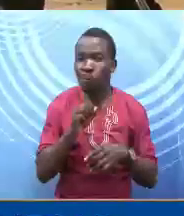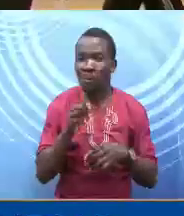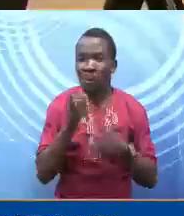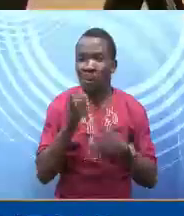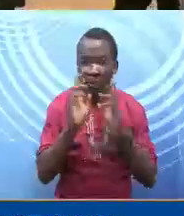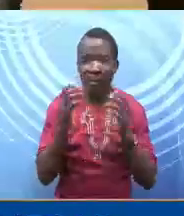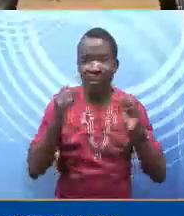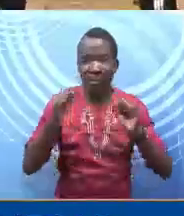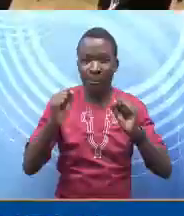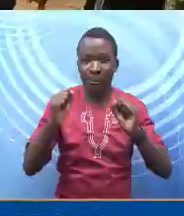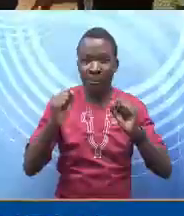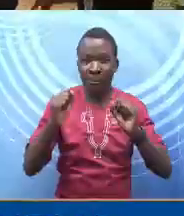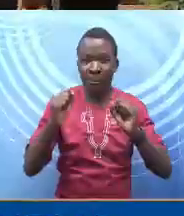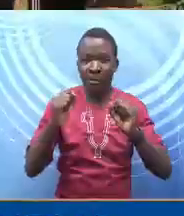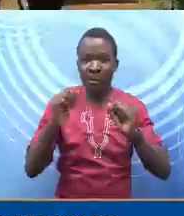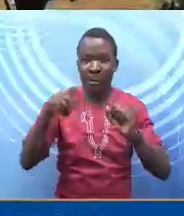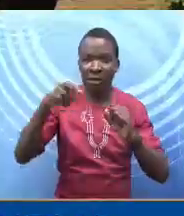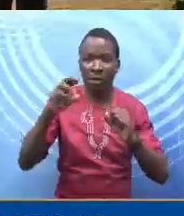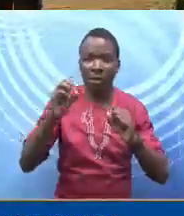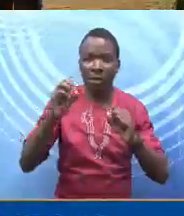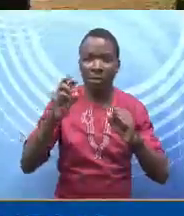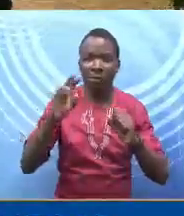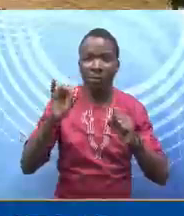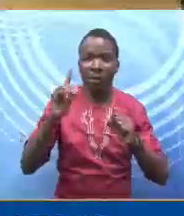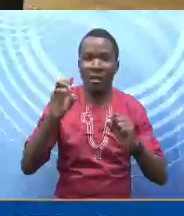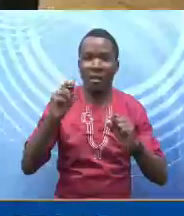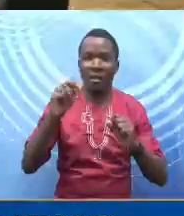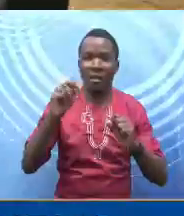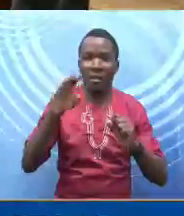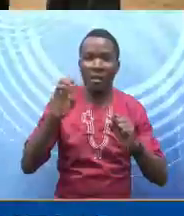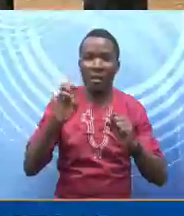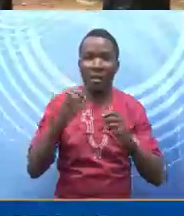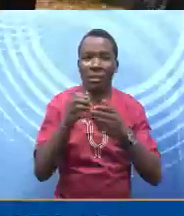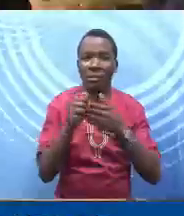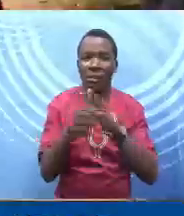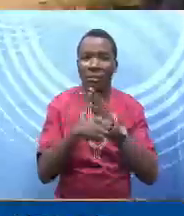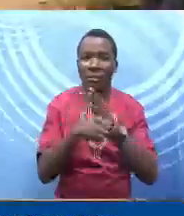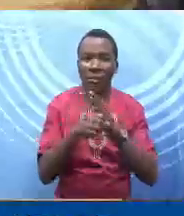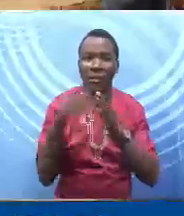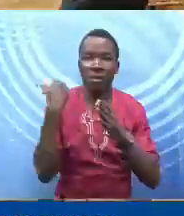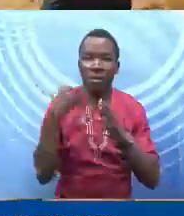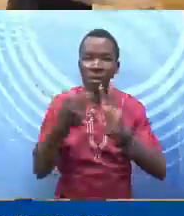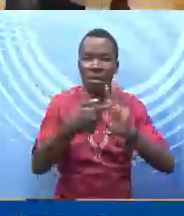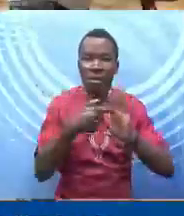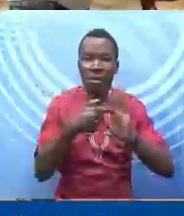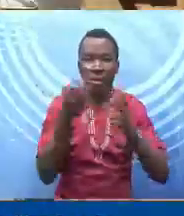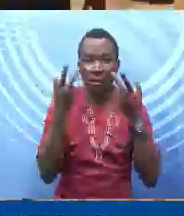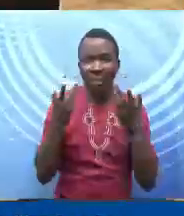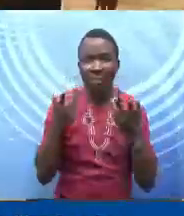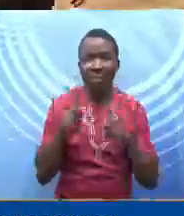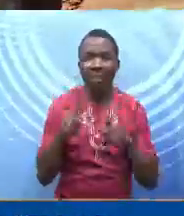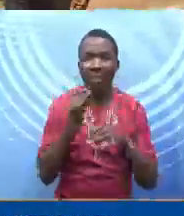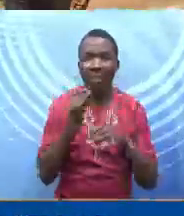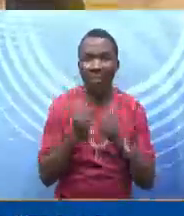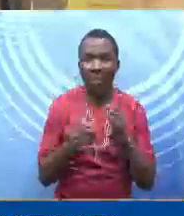imbaraga musasa ngo providence umunyamabanga nshingwabikorwa w'uyu murenge wa gisozi araduha ishusho nyirizina y'abamaze guhabwa